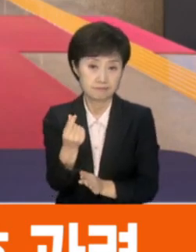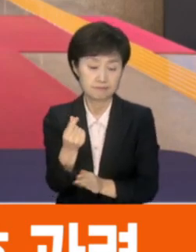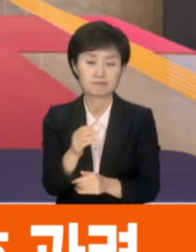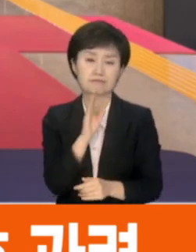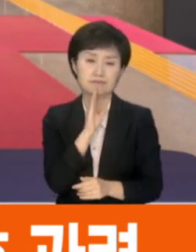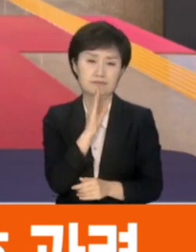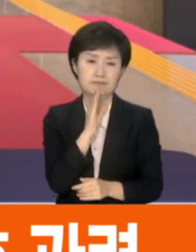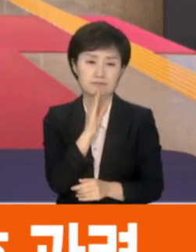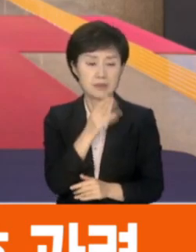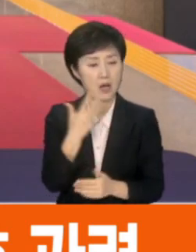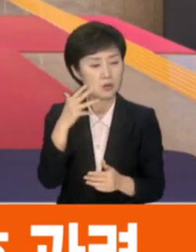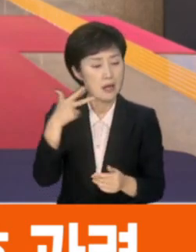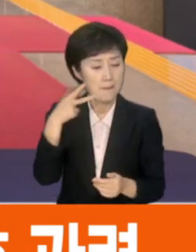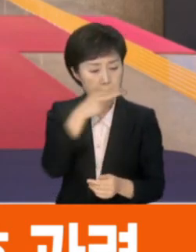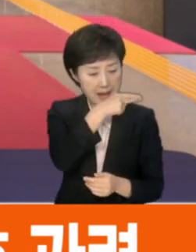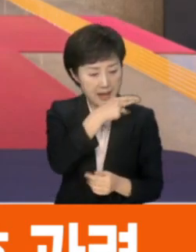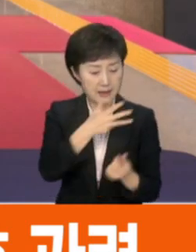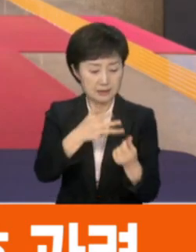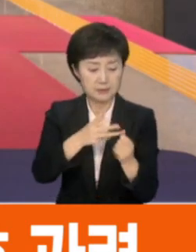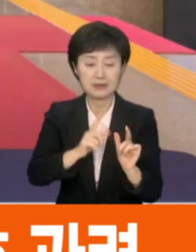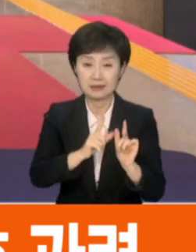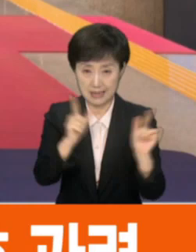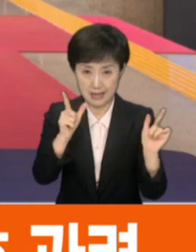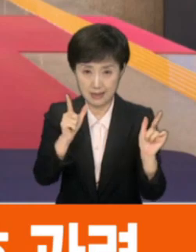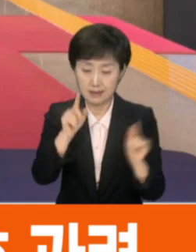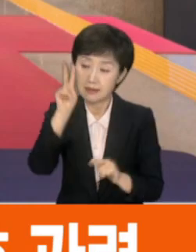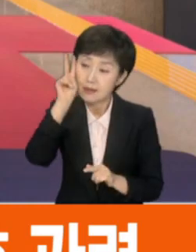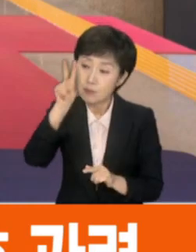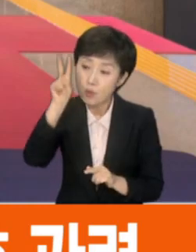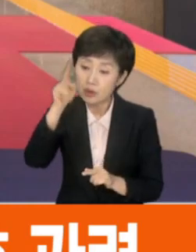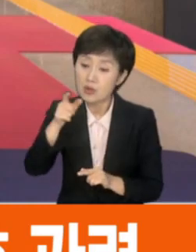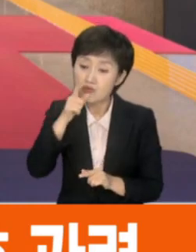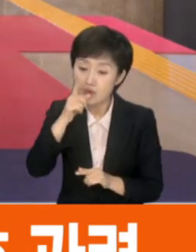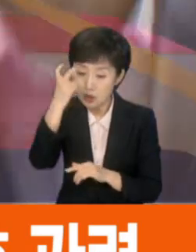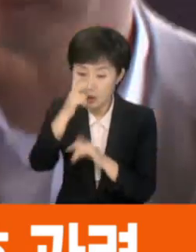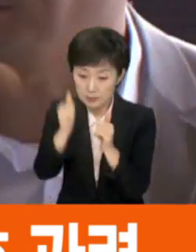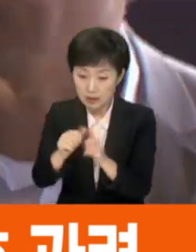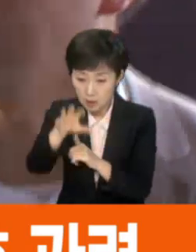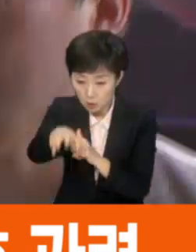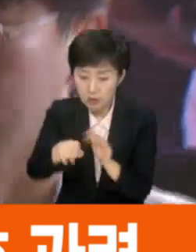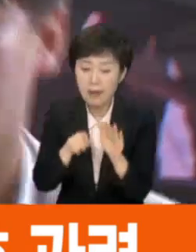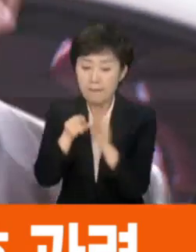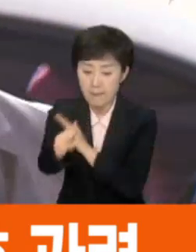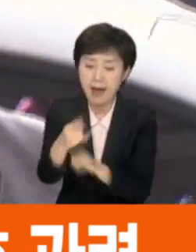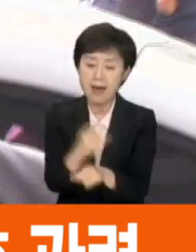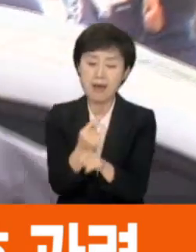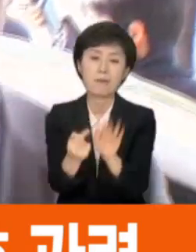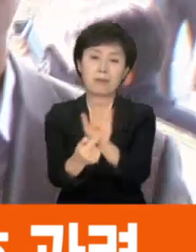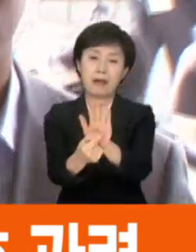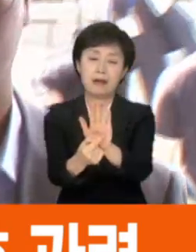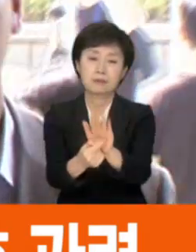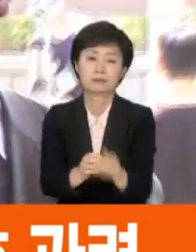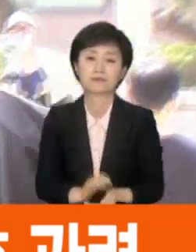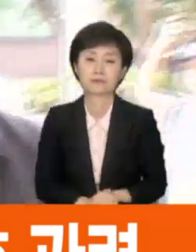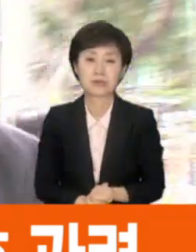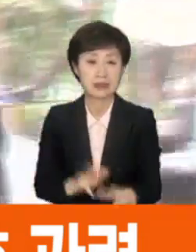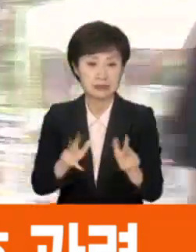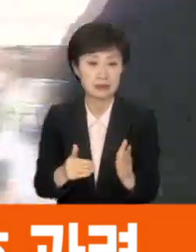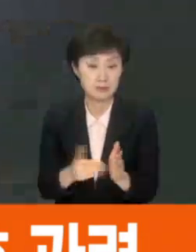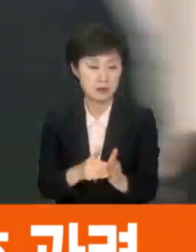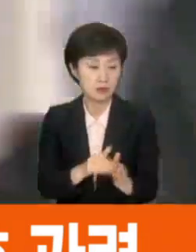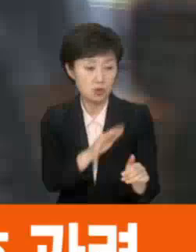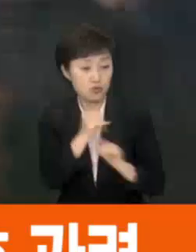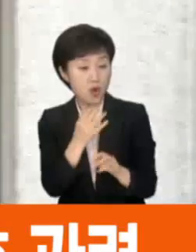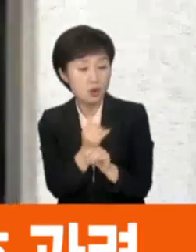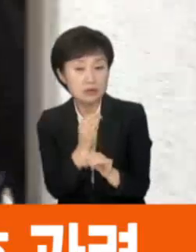네 단식 8일차를 맞는 이재명 대표는 모래 수원지검에 출석하겠다는 계획을 밝혔습니다 양측은 그동안